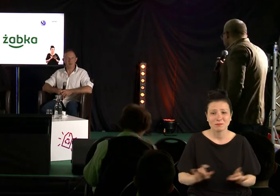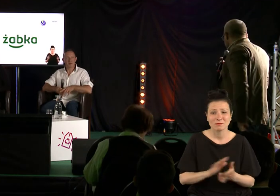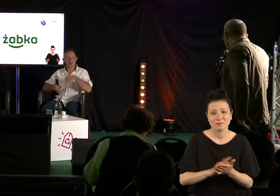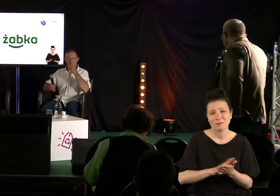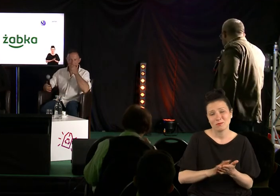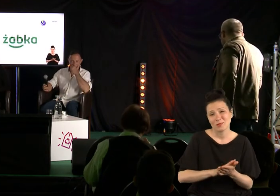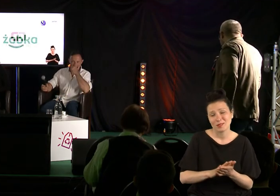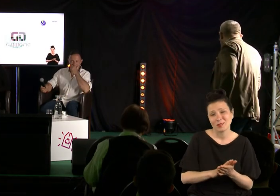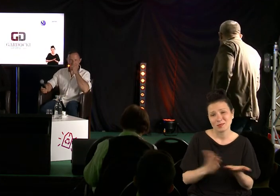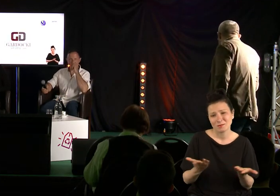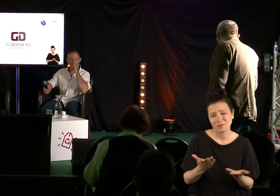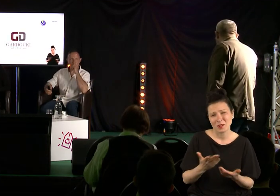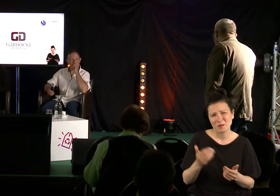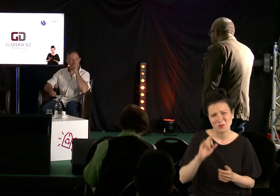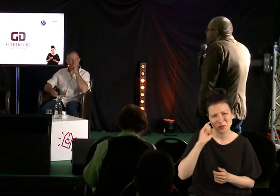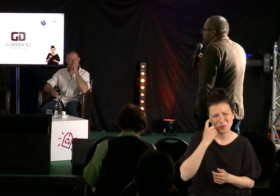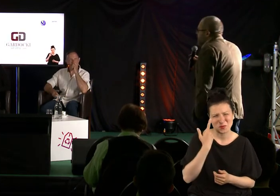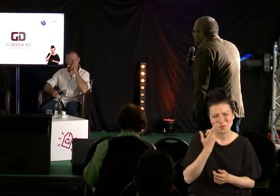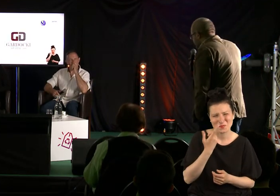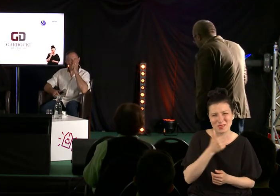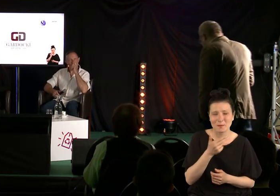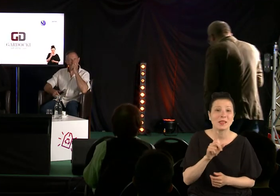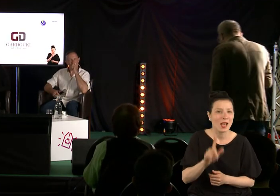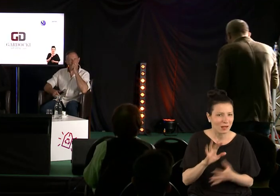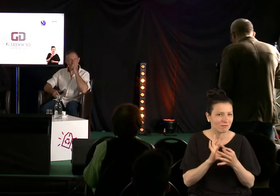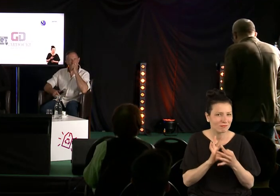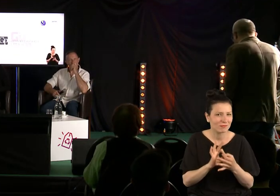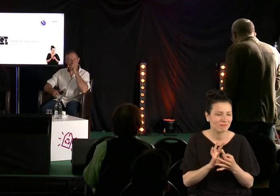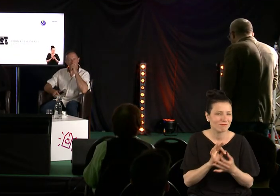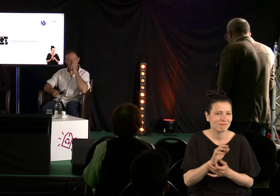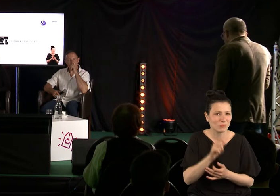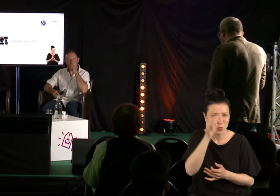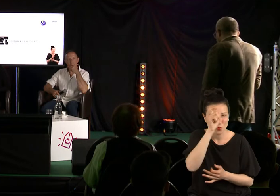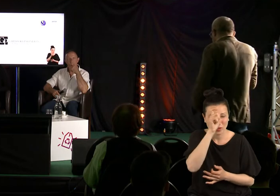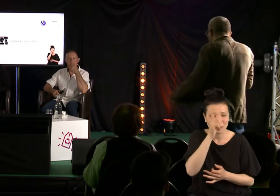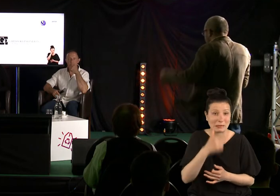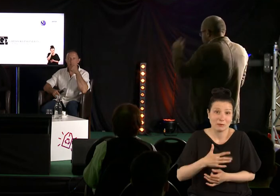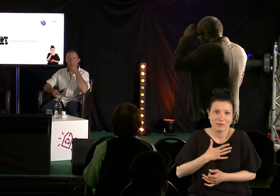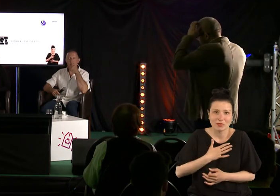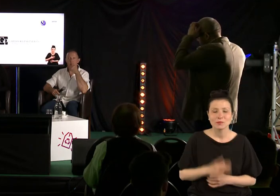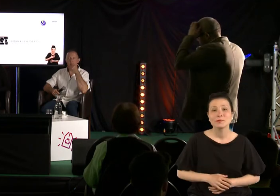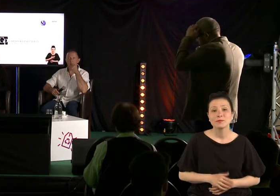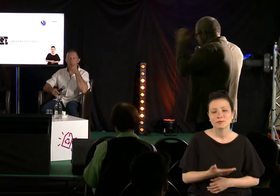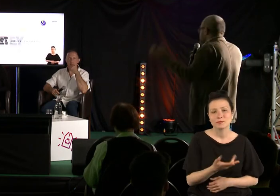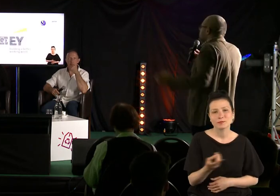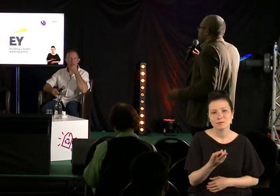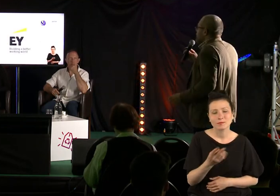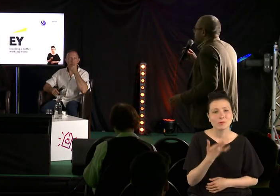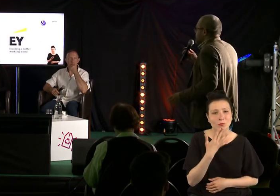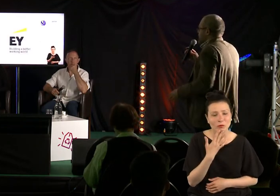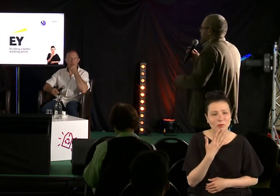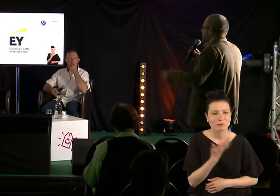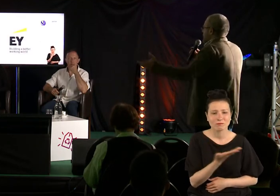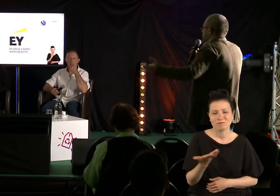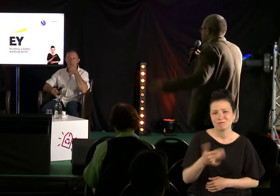Przepraszam z jednej strony za durny temat, ale ludzki temat, mam wrażenie. Mówią państwo, jesteśmy dokładnie